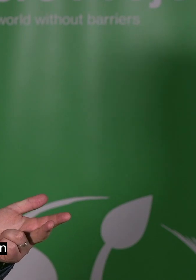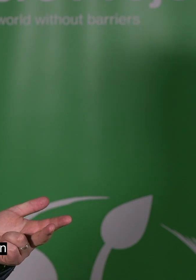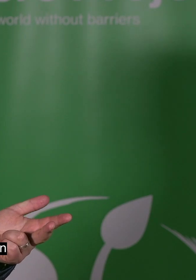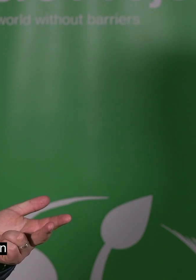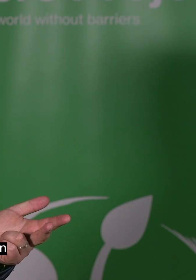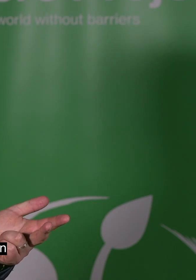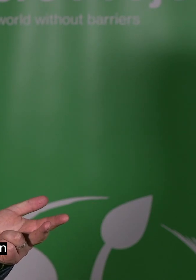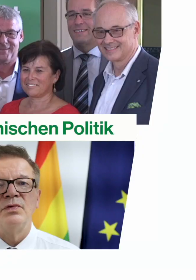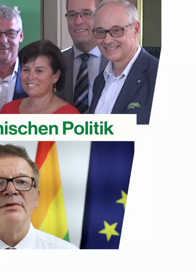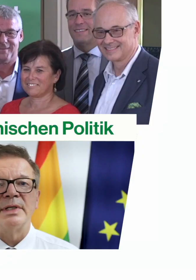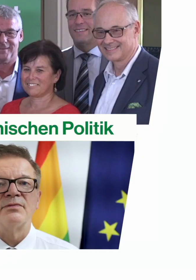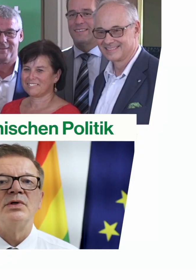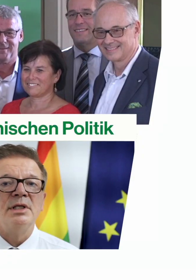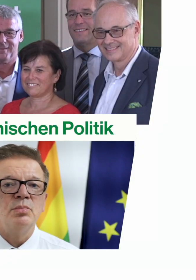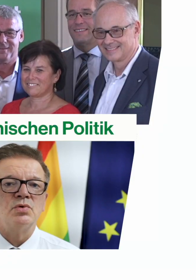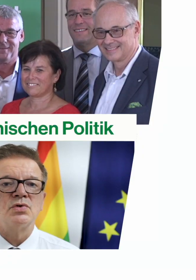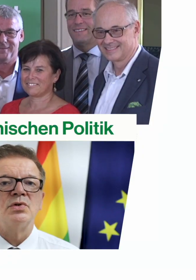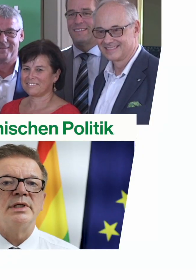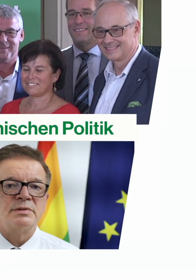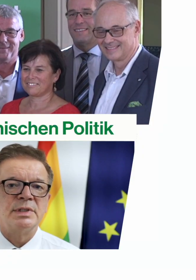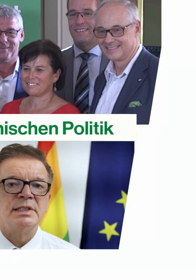viele Unternehmen zum Positiven.